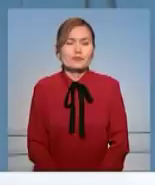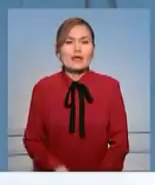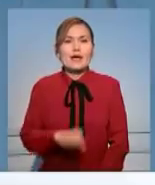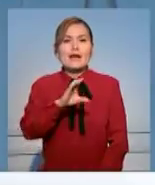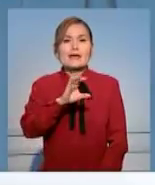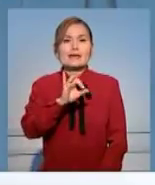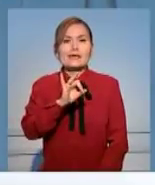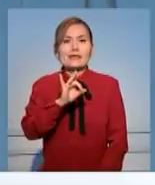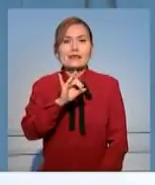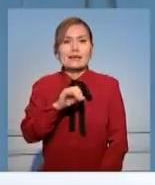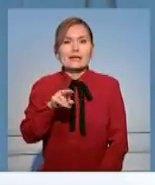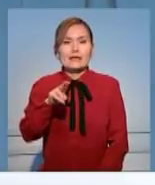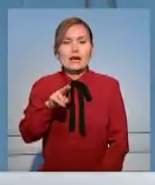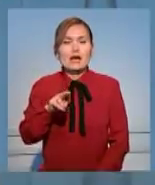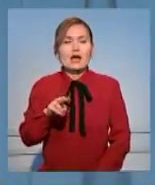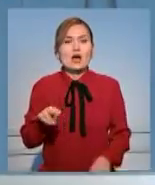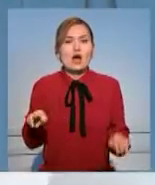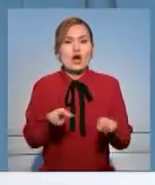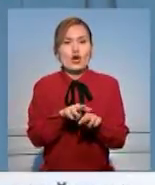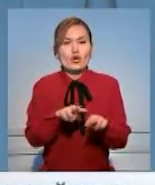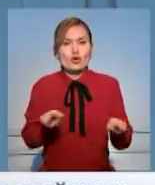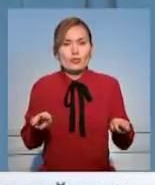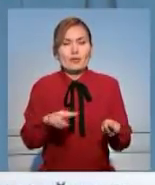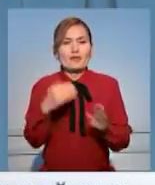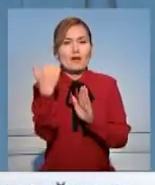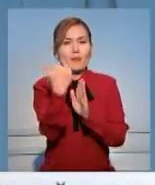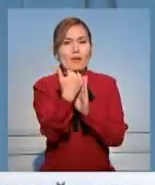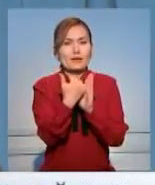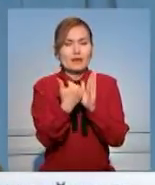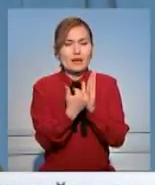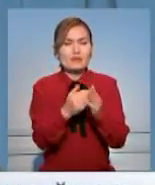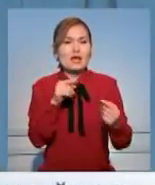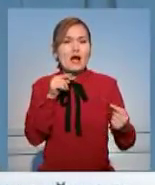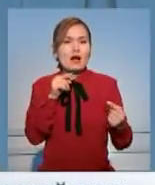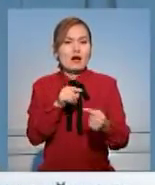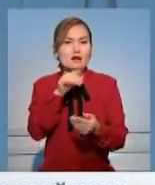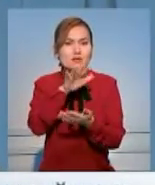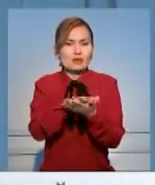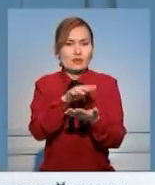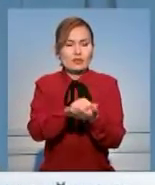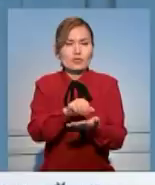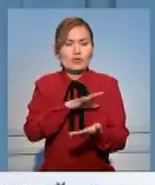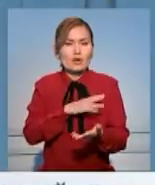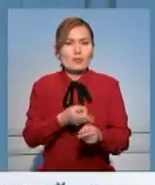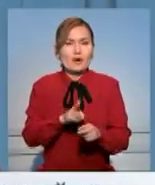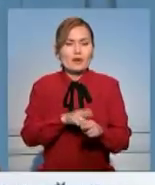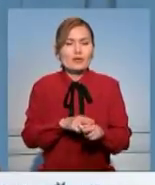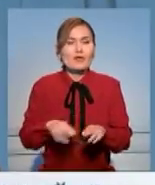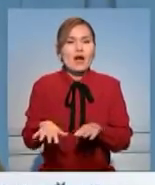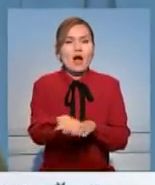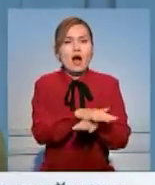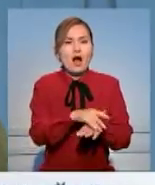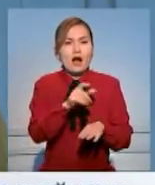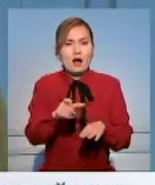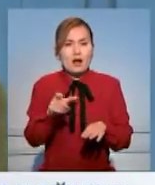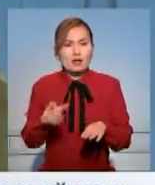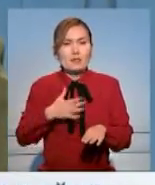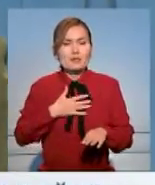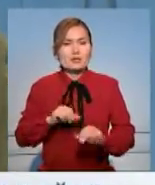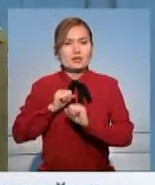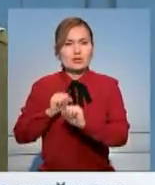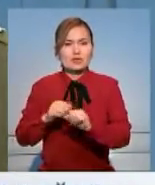Сирия үкіметінің химиялық бағдарламасына қарсы соққы жасалды. Сонымен қатар жергілікті азаматтардың зардап шегіп қалмауын назарда